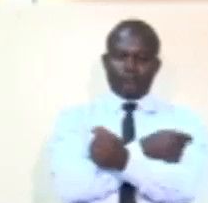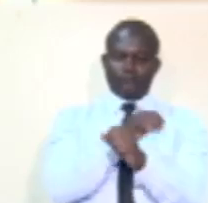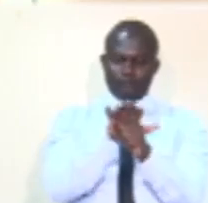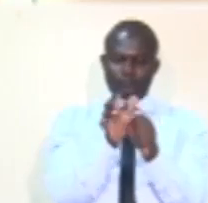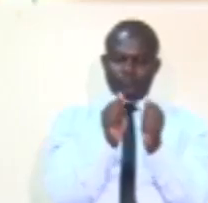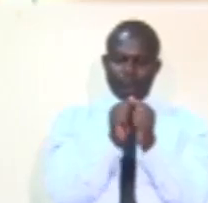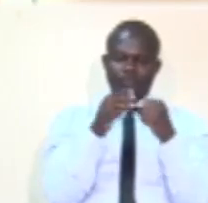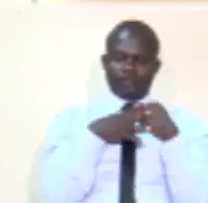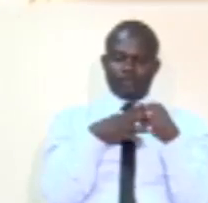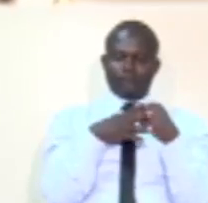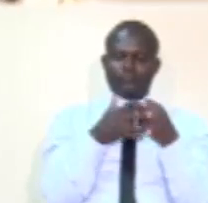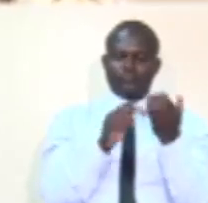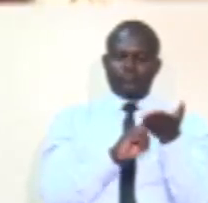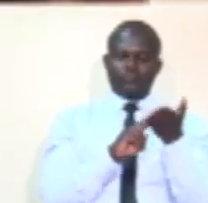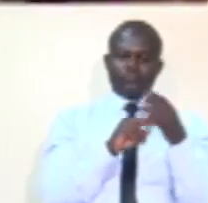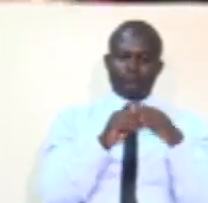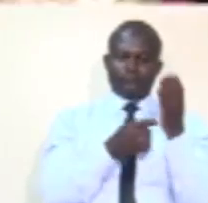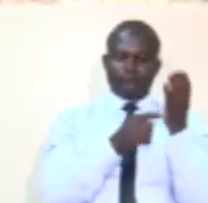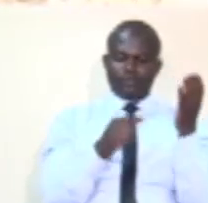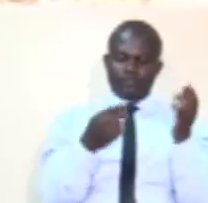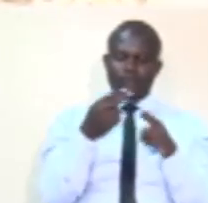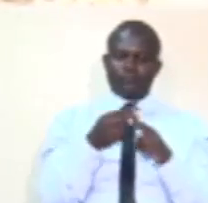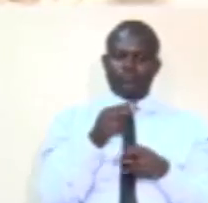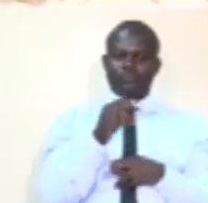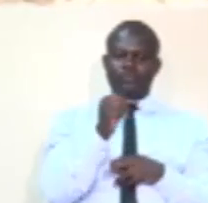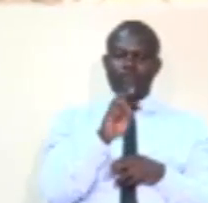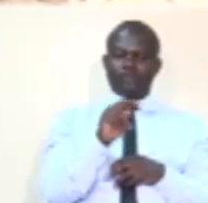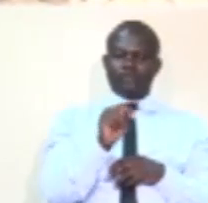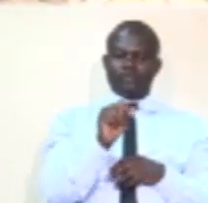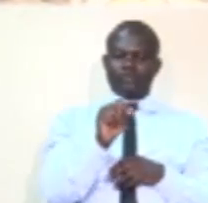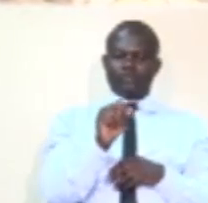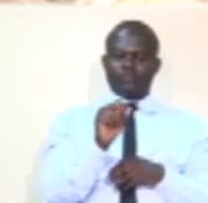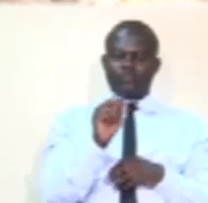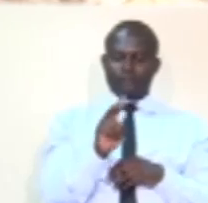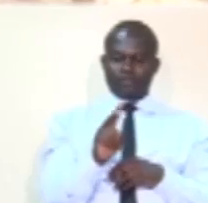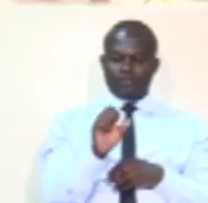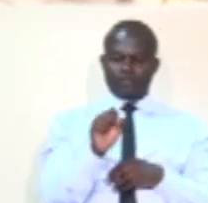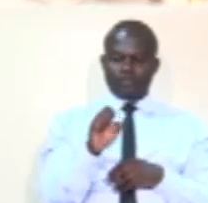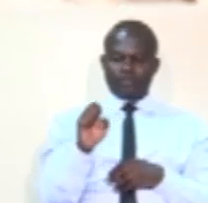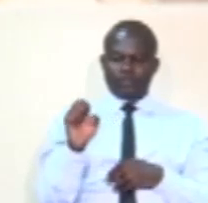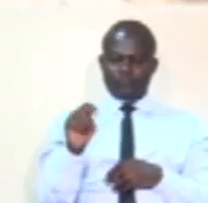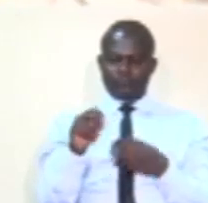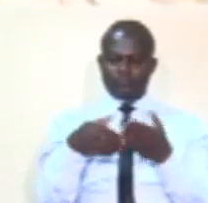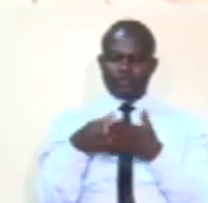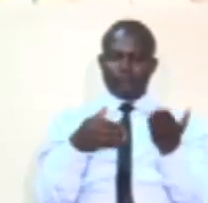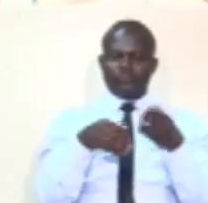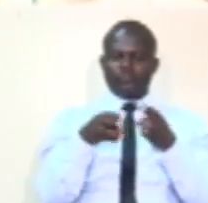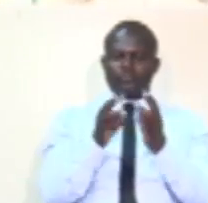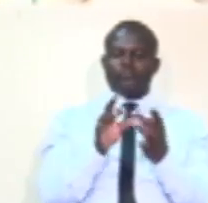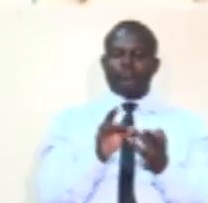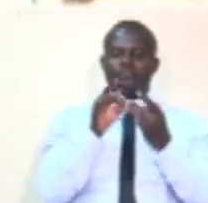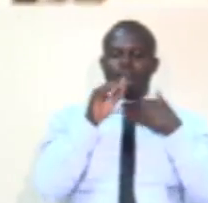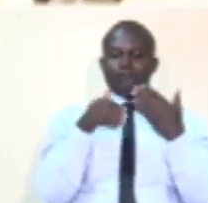COVID hifashishijwe ikoranabuhanga bita mRNA vaccine technology. Ni uburyo